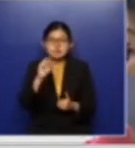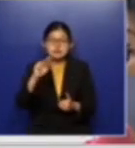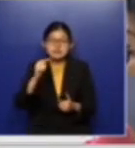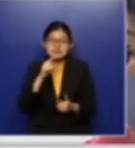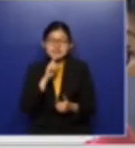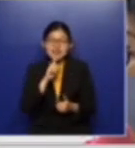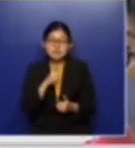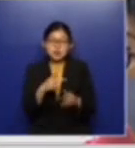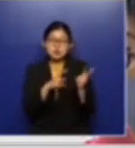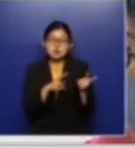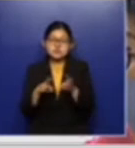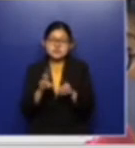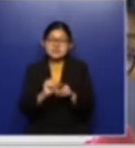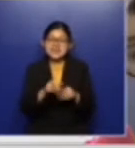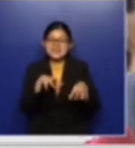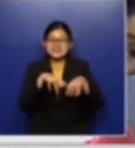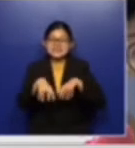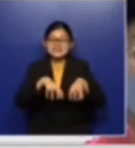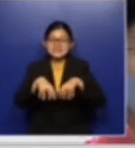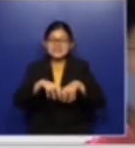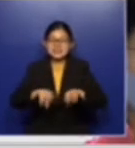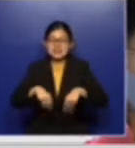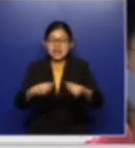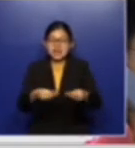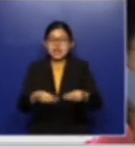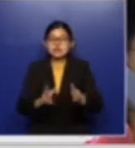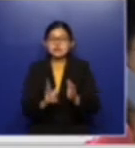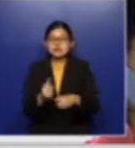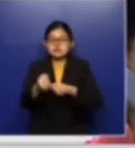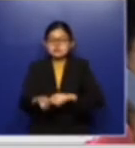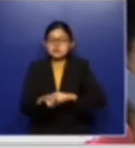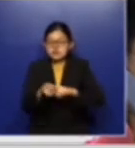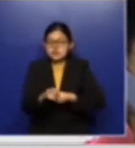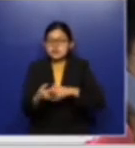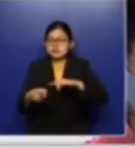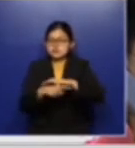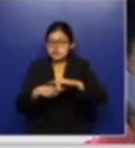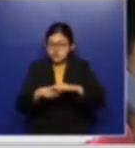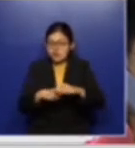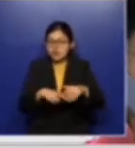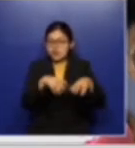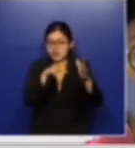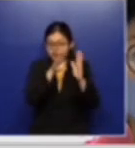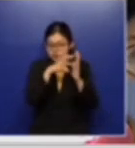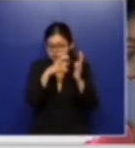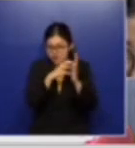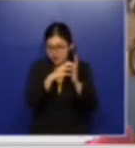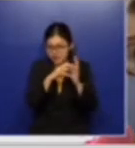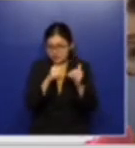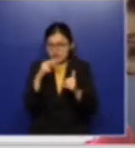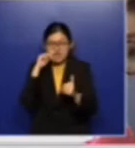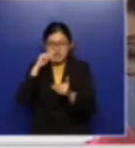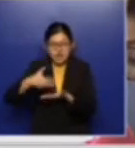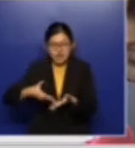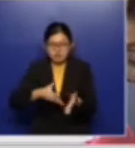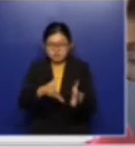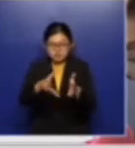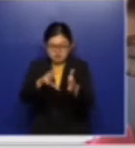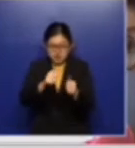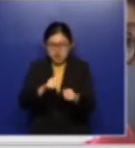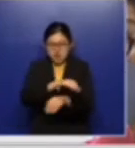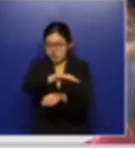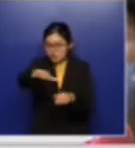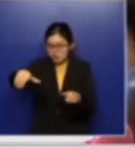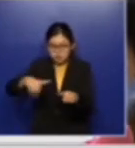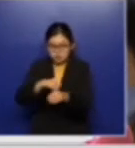ำอย่างไรที่จะช่วยเหลือชาวนาภาคกลางให้สามารถมีน้ำปลูกข้าวได้ในฤดูกาลนี้อย่างทั่วถึงและเป็นธรรมนี่เป็น